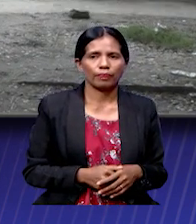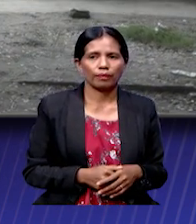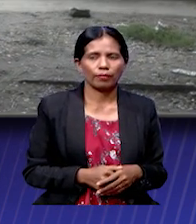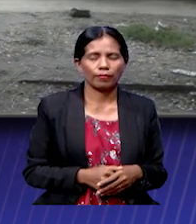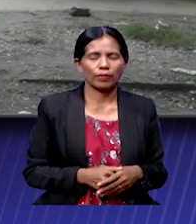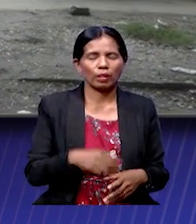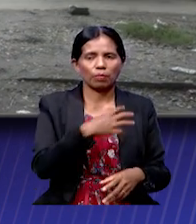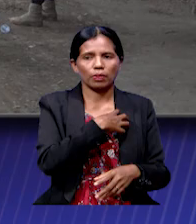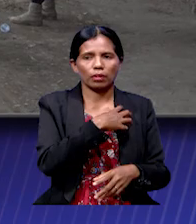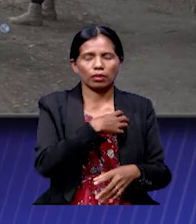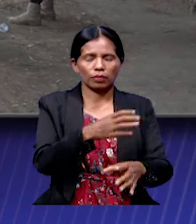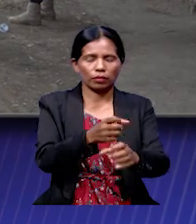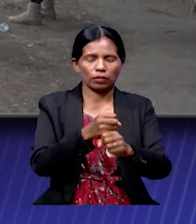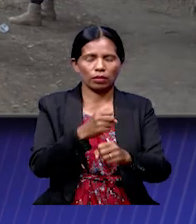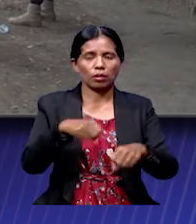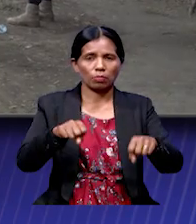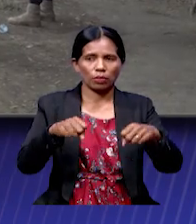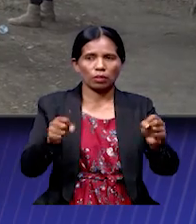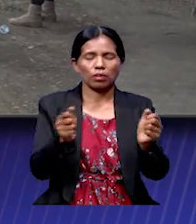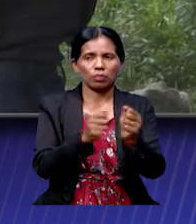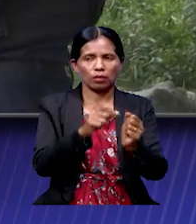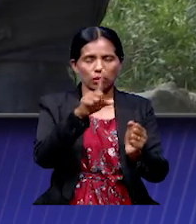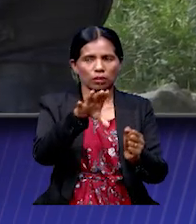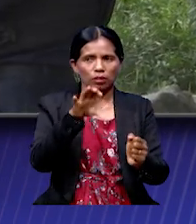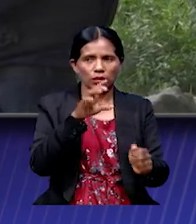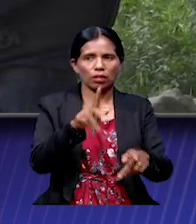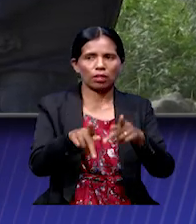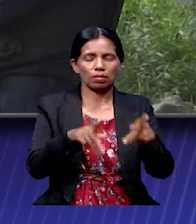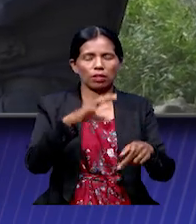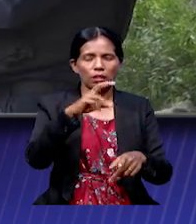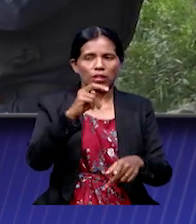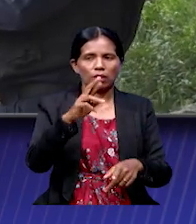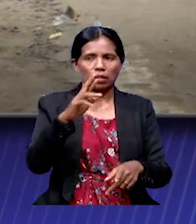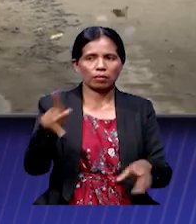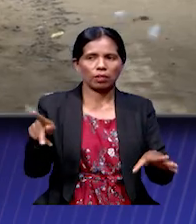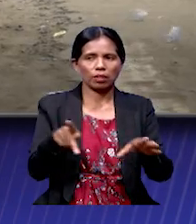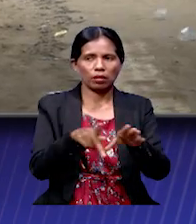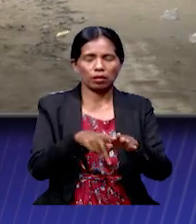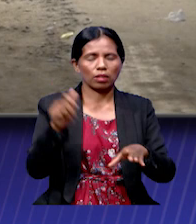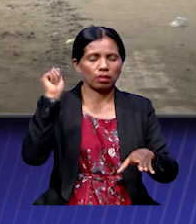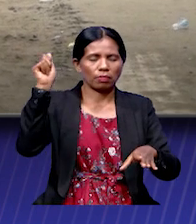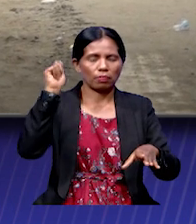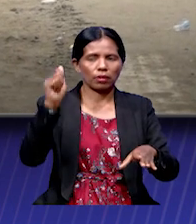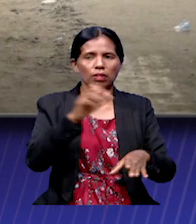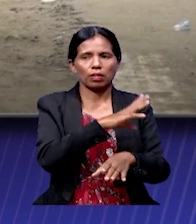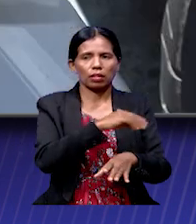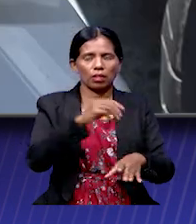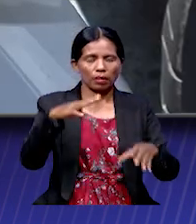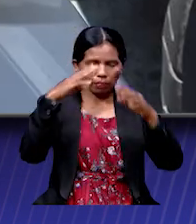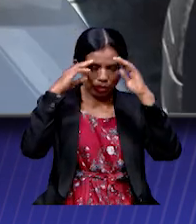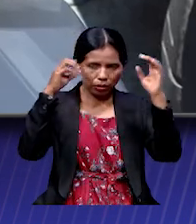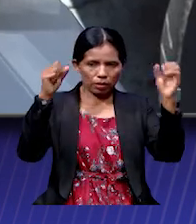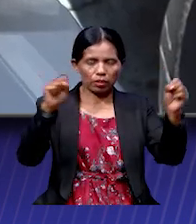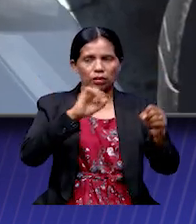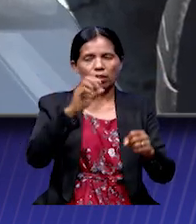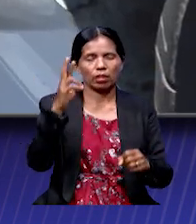Komando Pentel prende motorizada atusida racing, Rusi apoiante militante CNRT, nebemak partisipa kampanye elektoral candidato presidente Republika